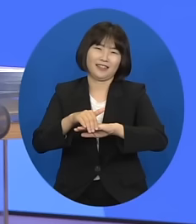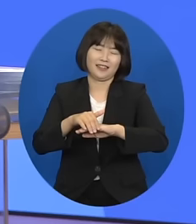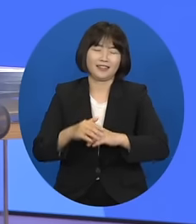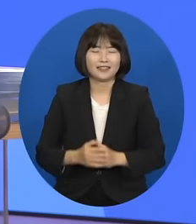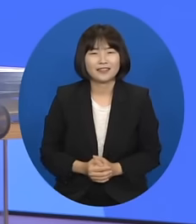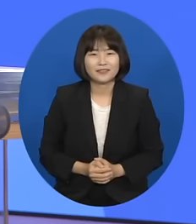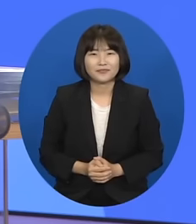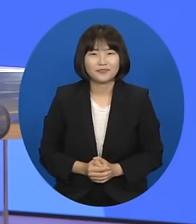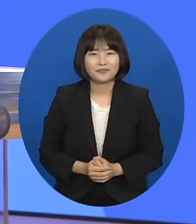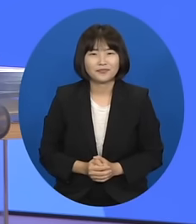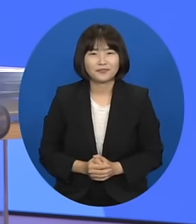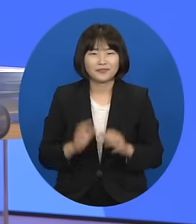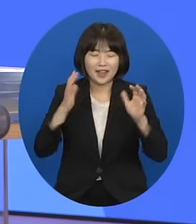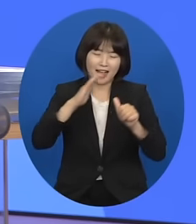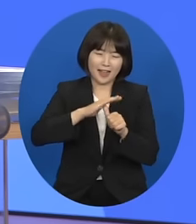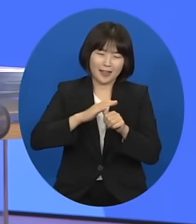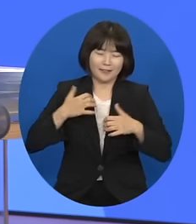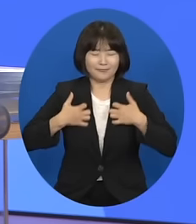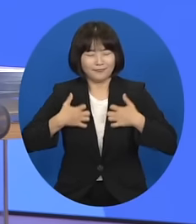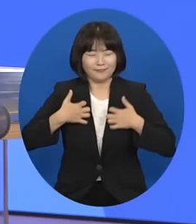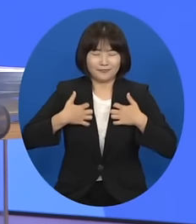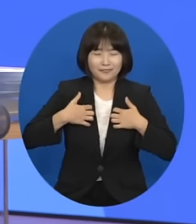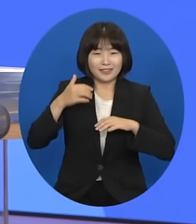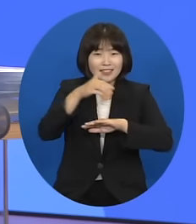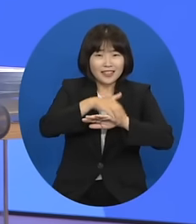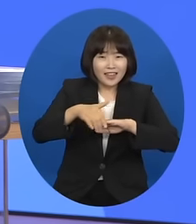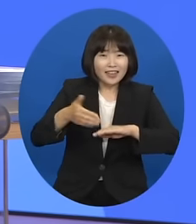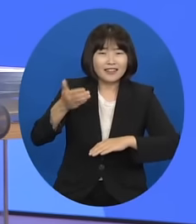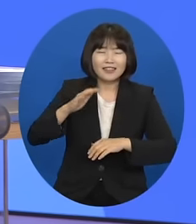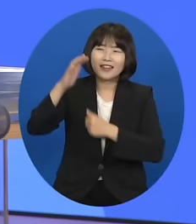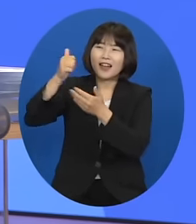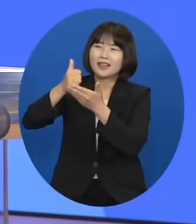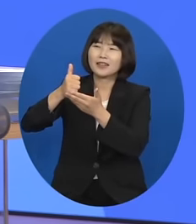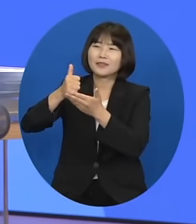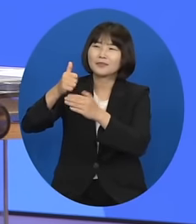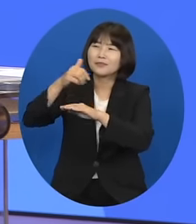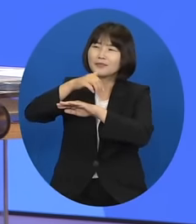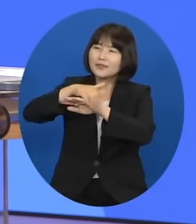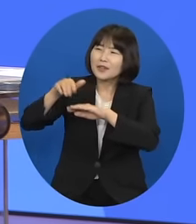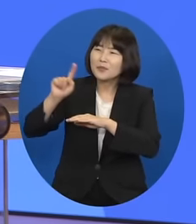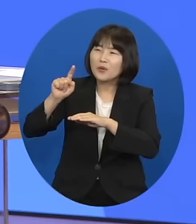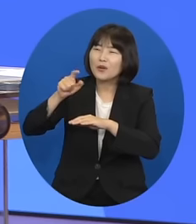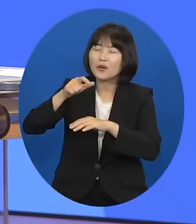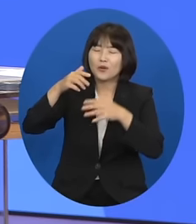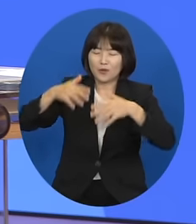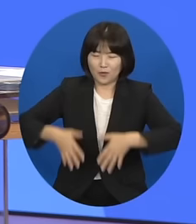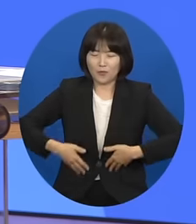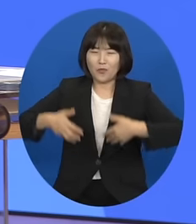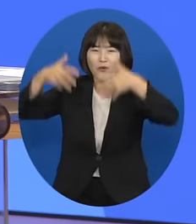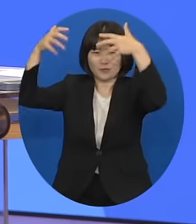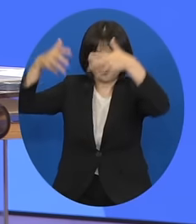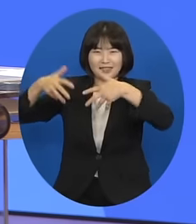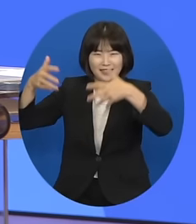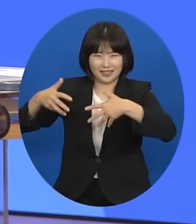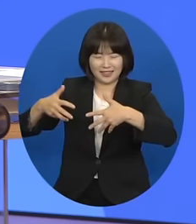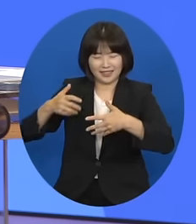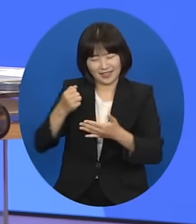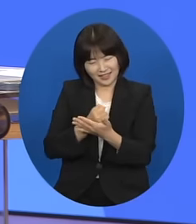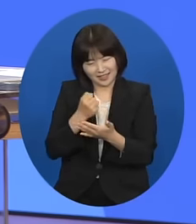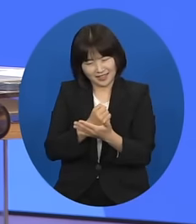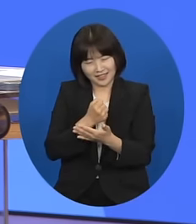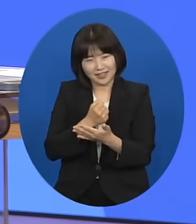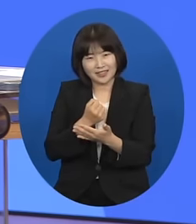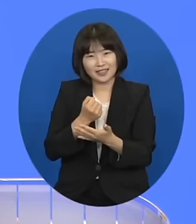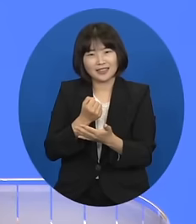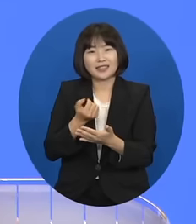아이들이 즐기도록 하려고 했는데 하나님이 예비하신 것은 봄비였습니다. 그래서 아쉽게도 외부에서 하지